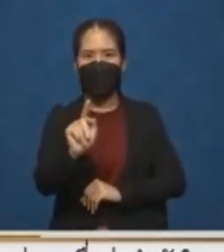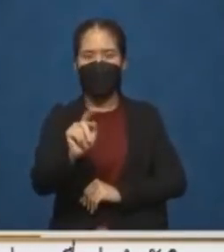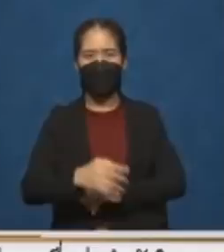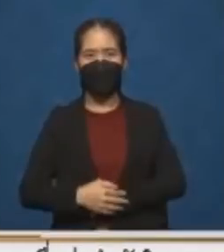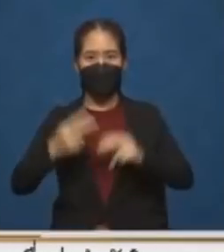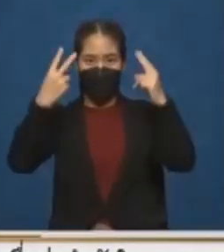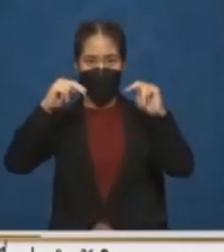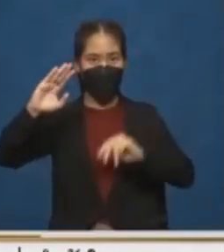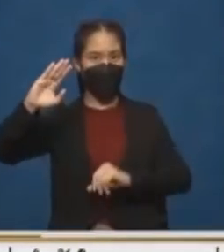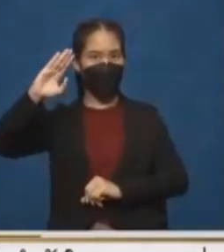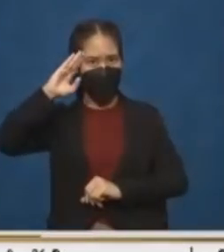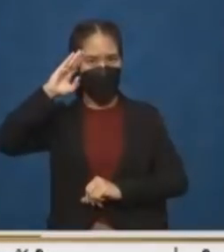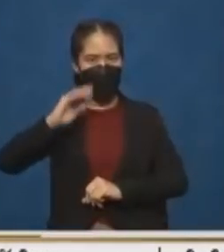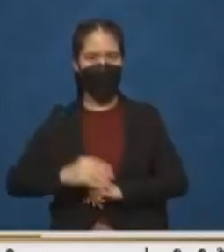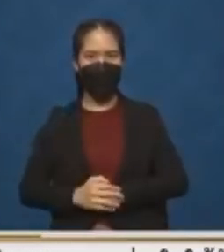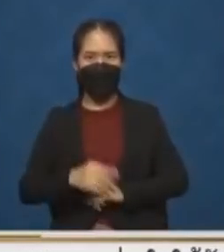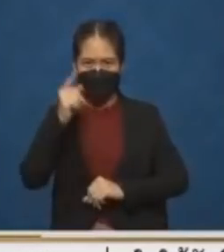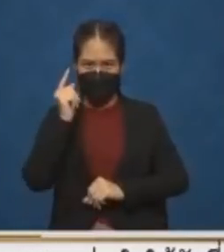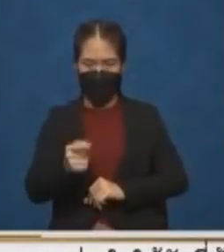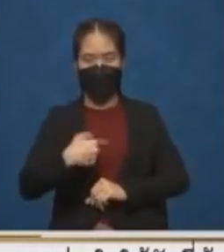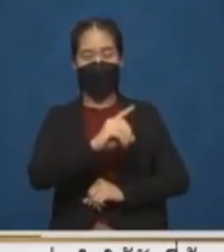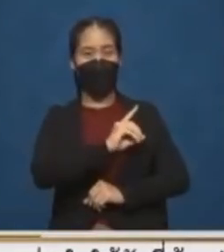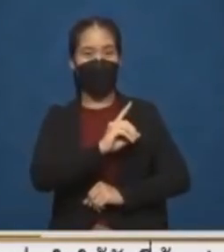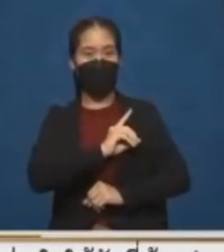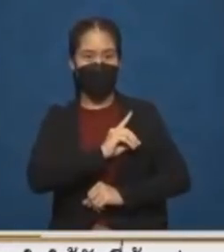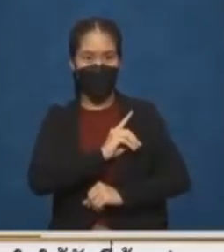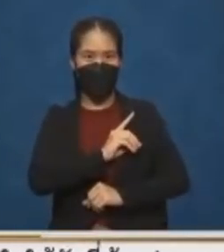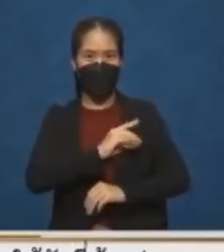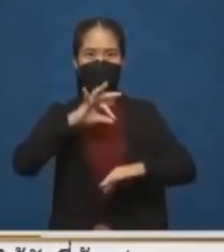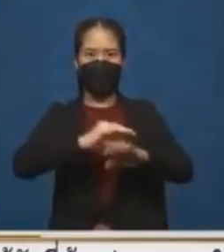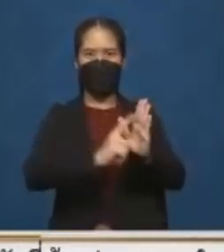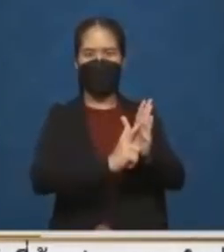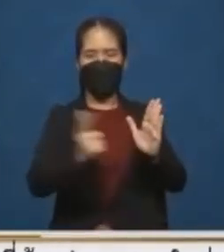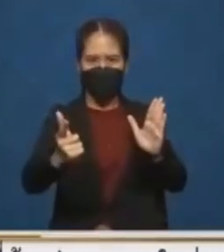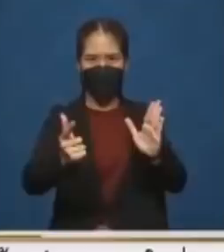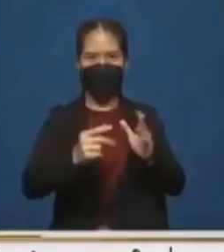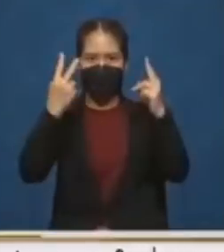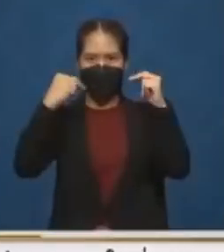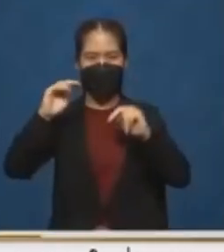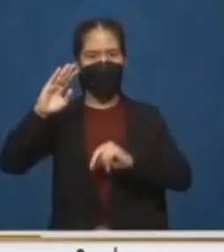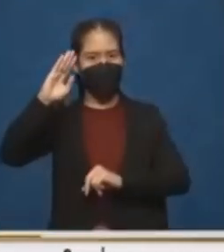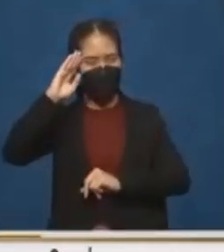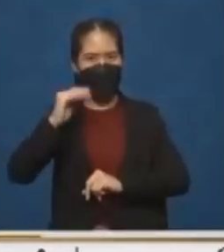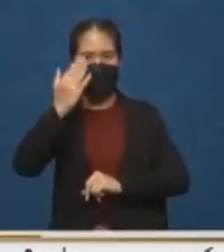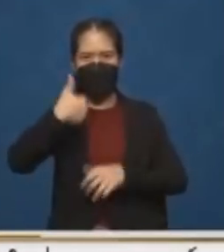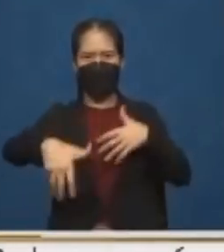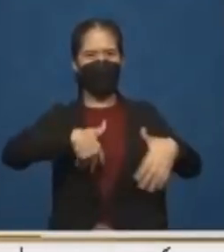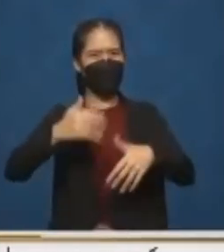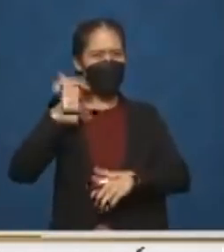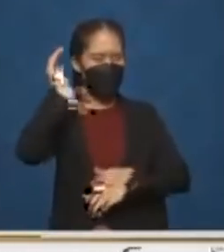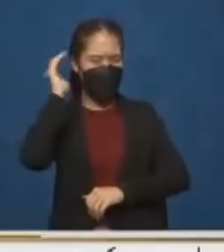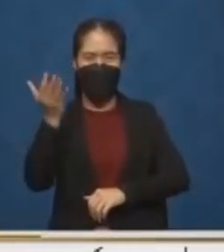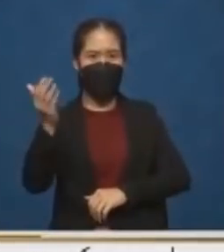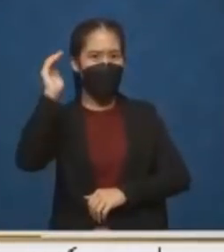ผลเอกประยุติจัรโอชาควรแดงความรับผดชอบด้วยการราออกจากตำแหนงนายกรัฐม LUนตีพอปรชาชนเขไมสถาท่านแล